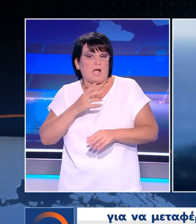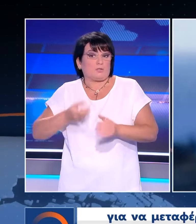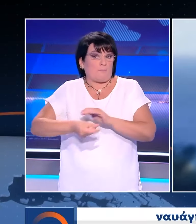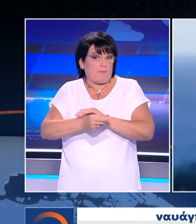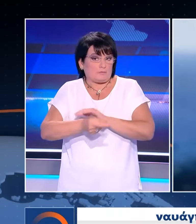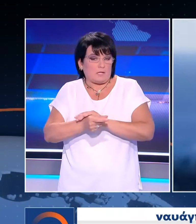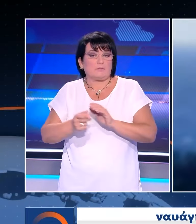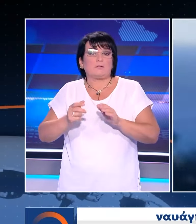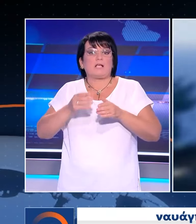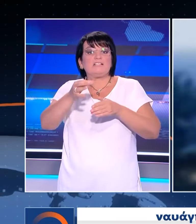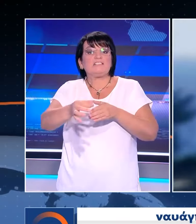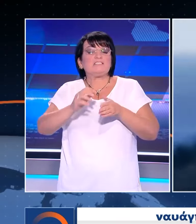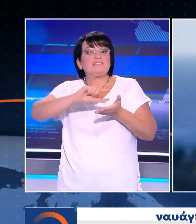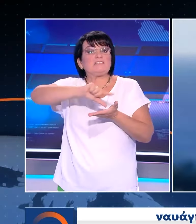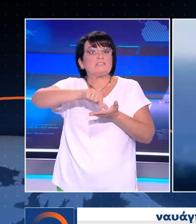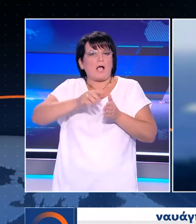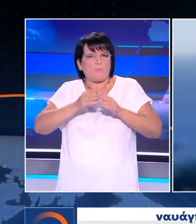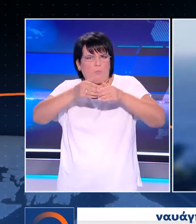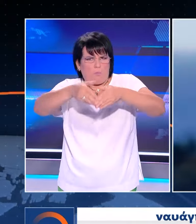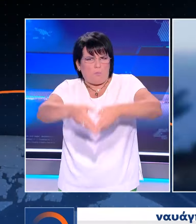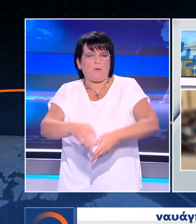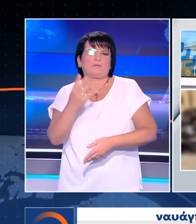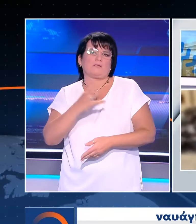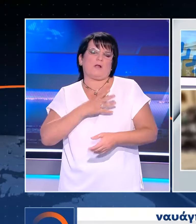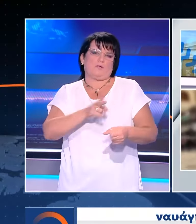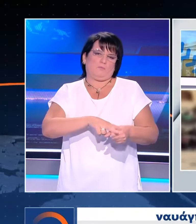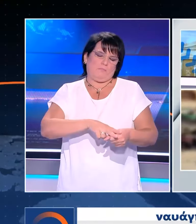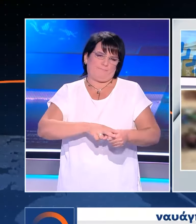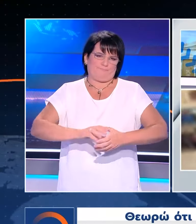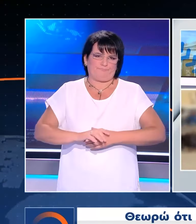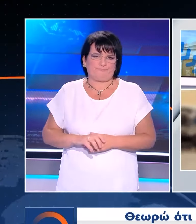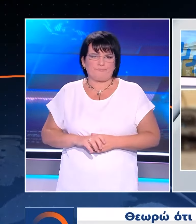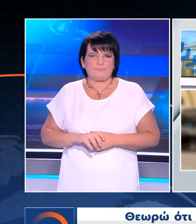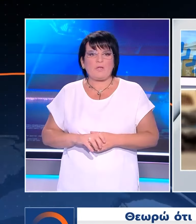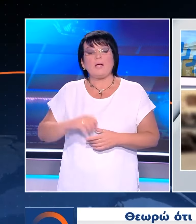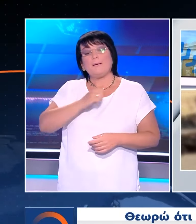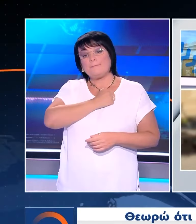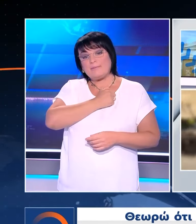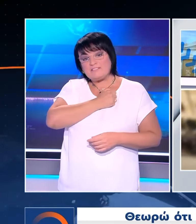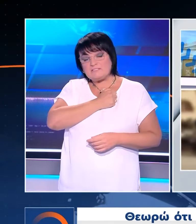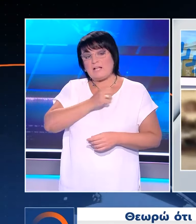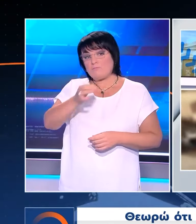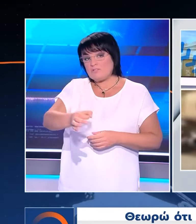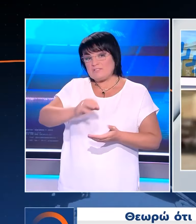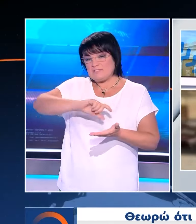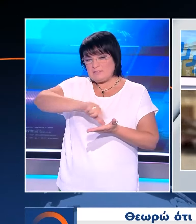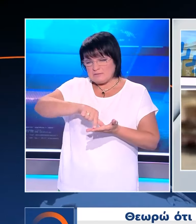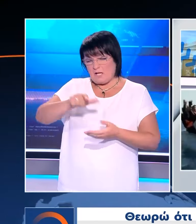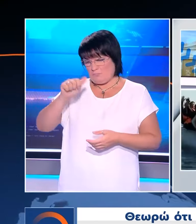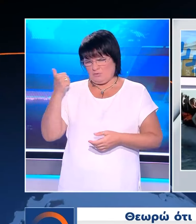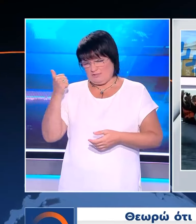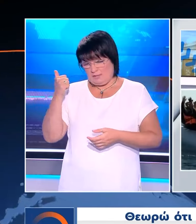ναυάγησε στη σάμο παρασύροντας τον θάνατο τέσσερις ανθρώπους θεωρώ ότι το ναυάγιο τη της σάμου το